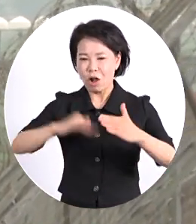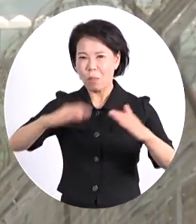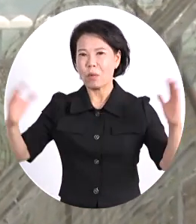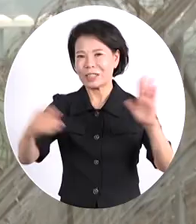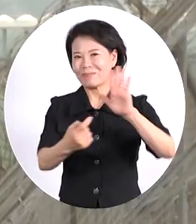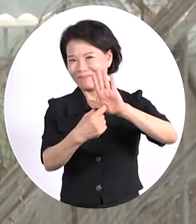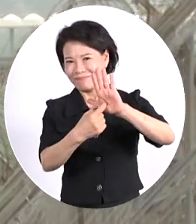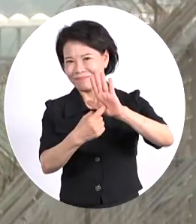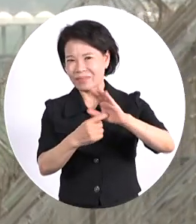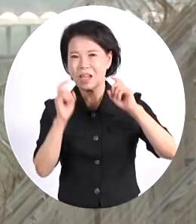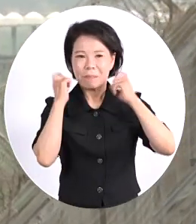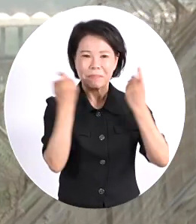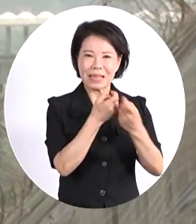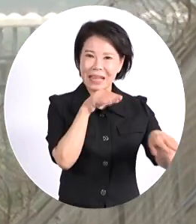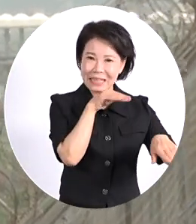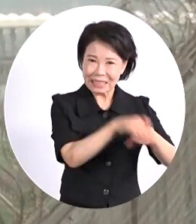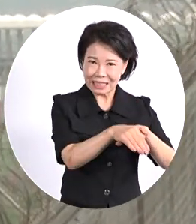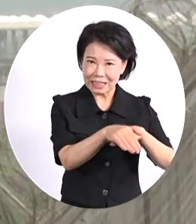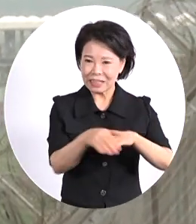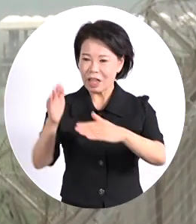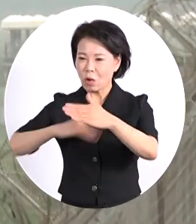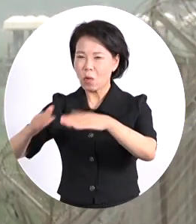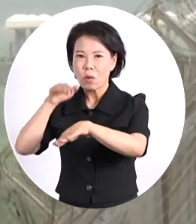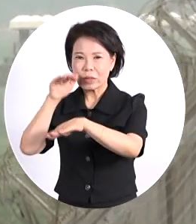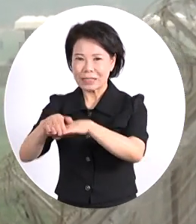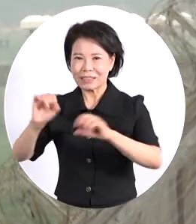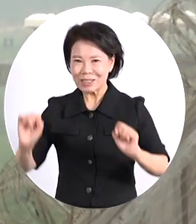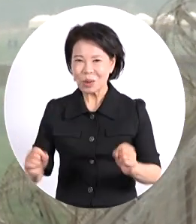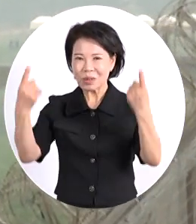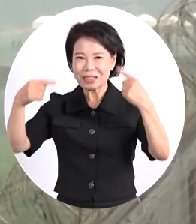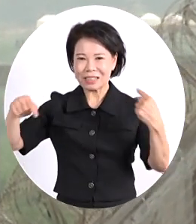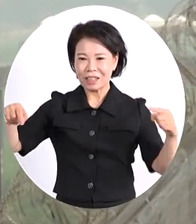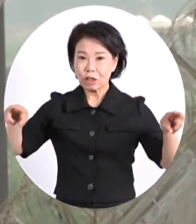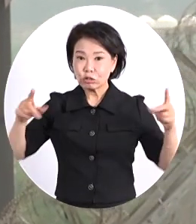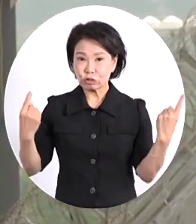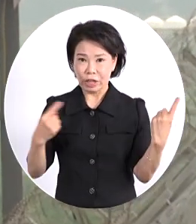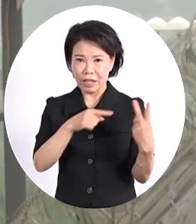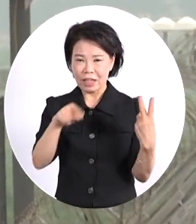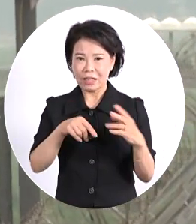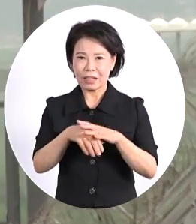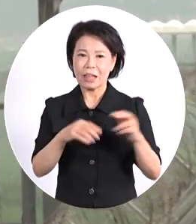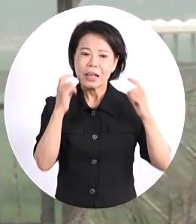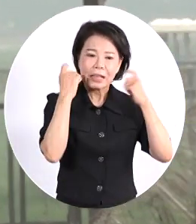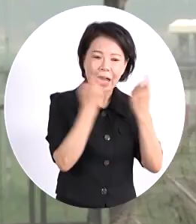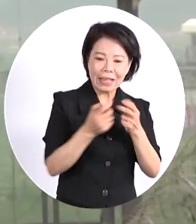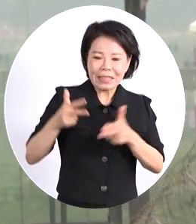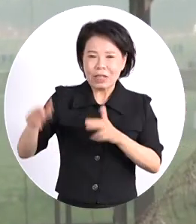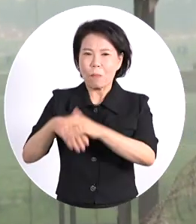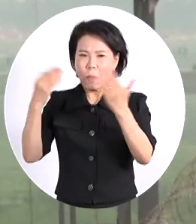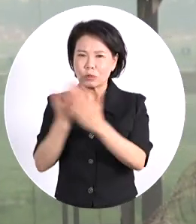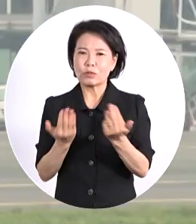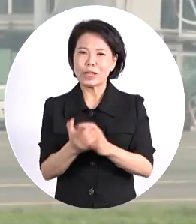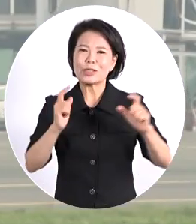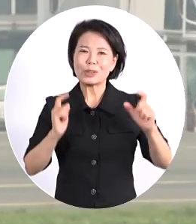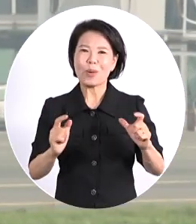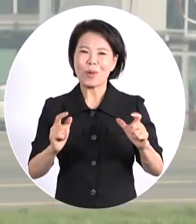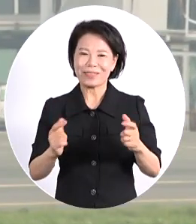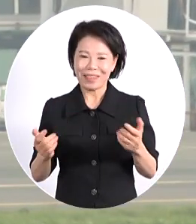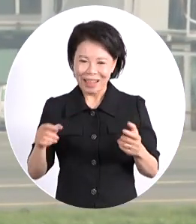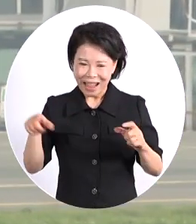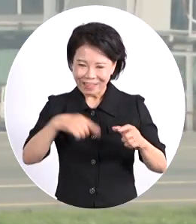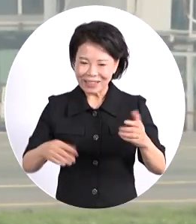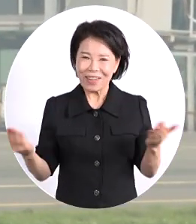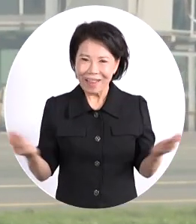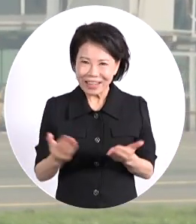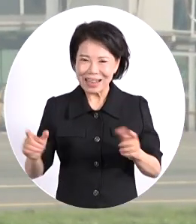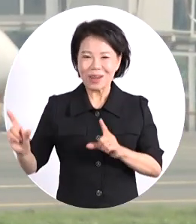이번 모집은 민간형과 공공형 바우처를 동시에 운영해 개인과 기업 모두가 제주에서 일과 삶의 균형을